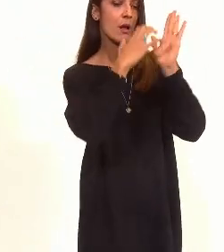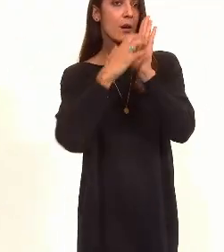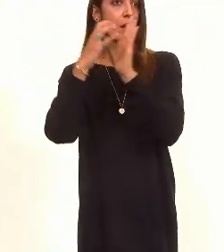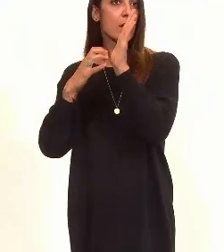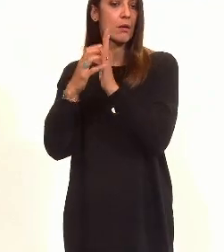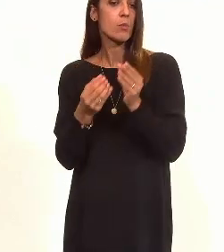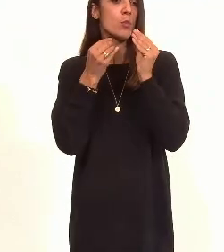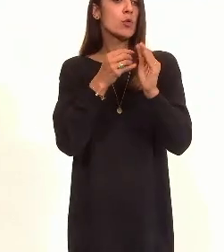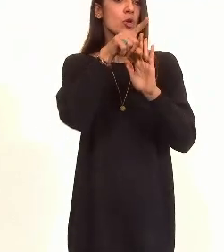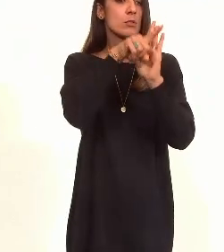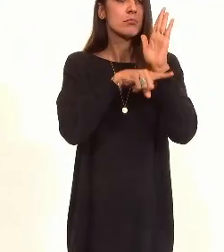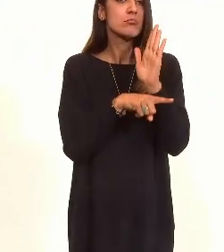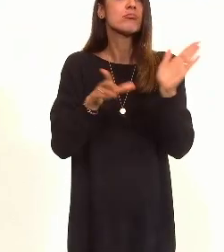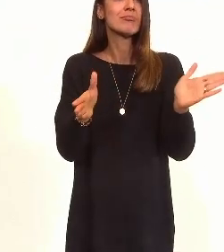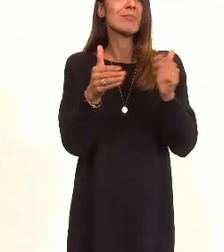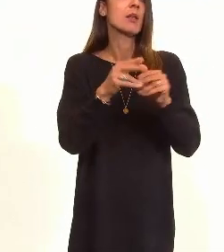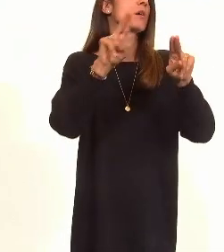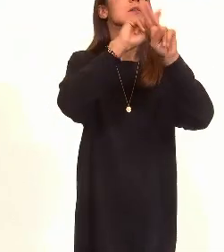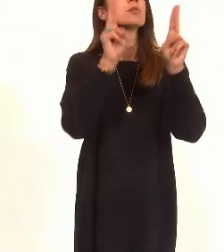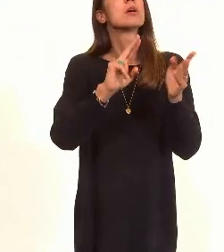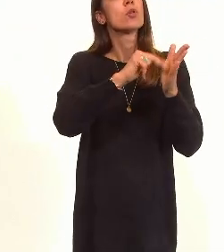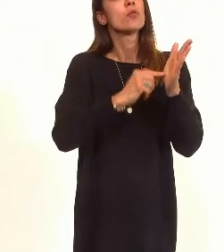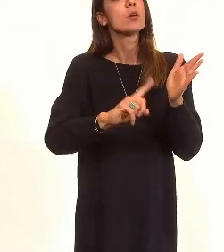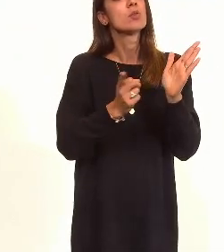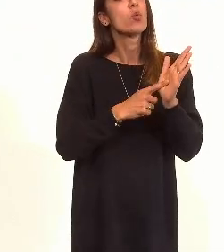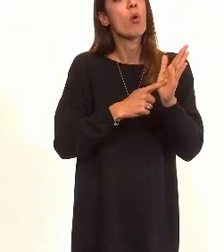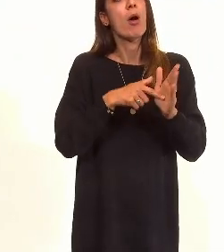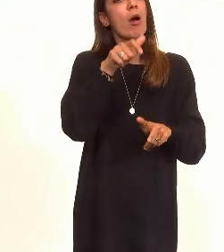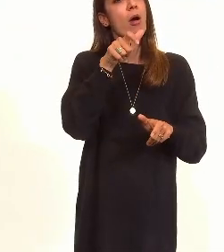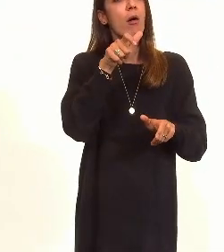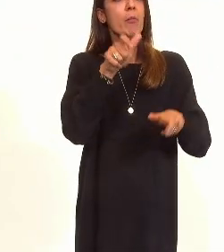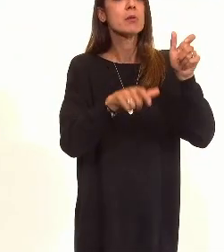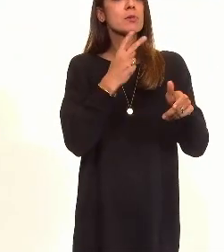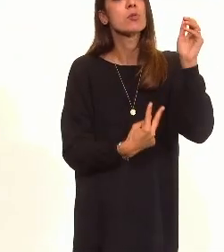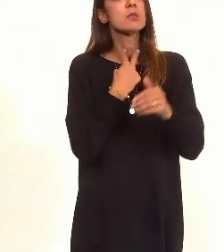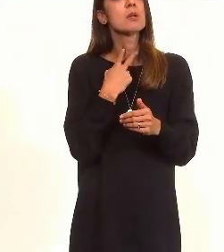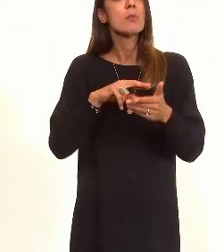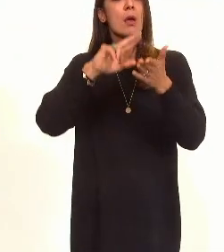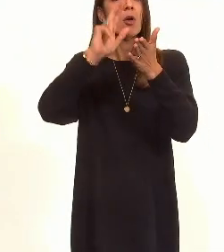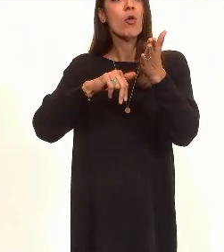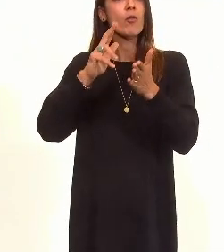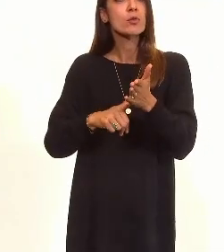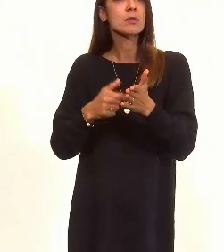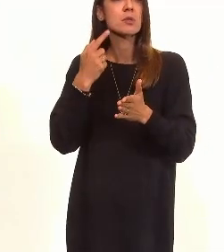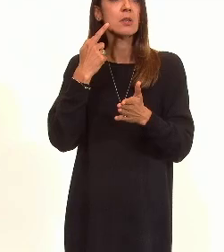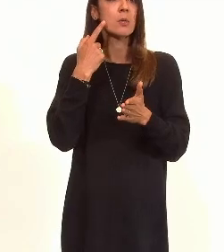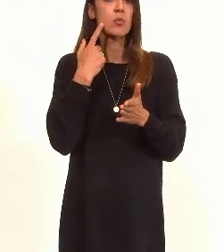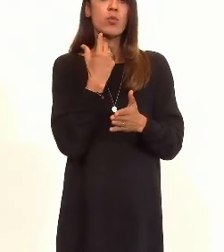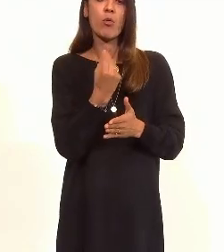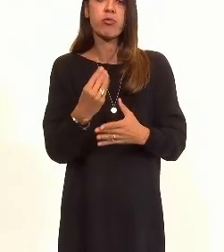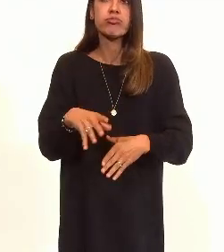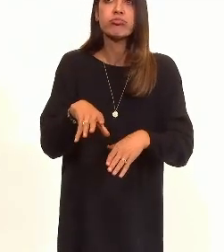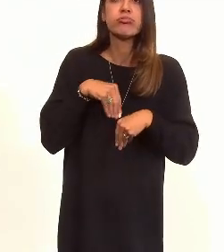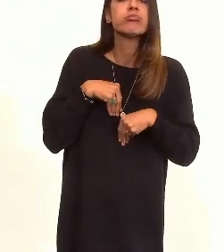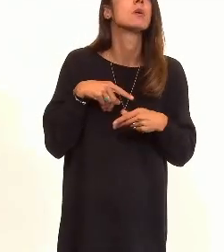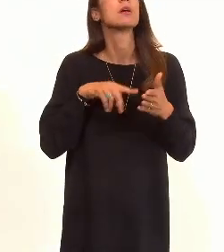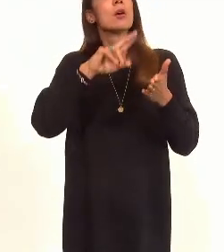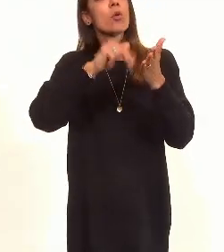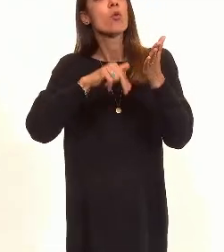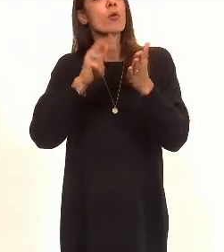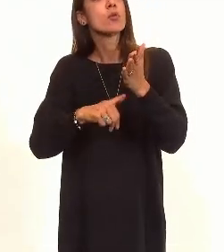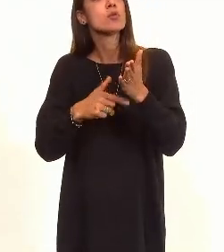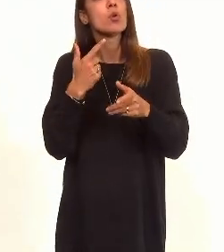cadre international, la Convention relative aux droits des personnes handicapées, mais également la Convention relative aux droits de l'enfant, la Convention sur l'élimination